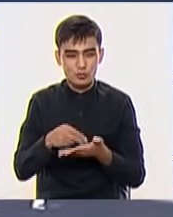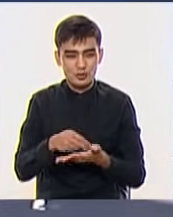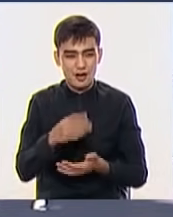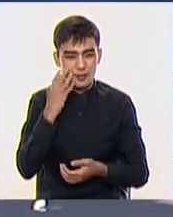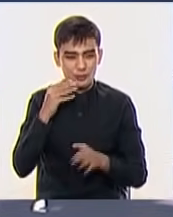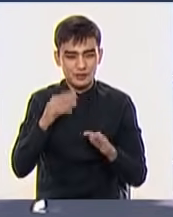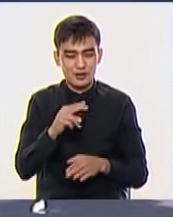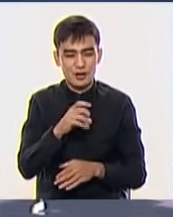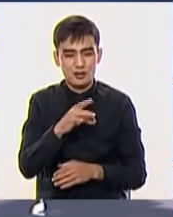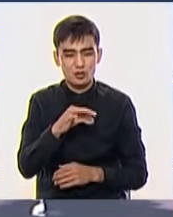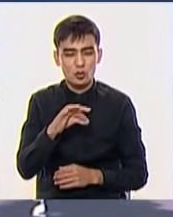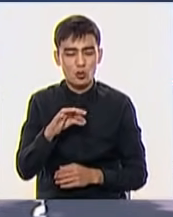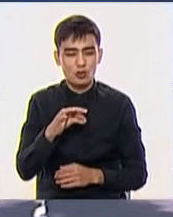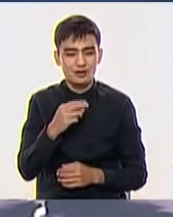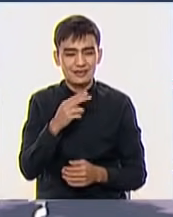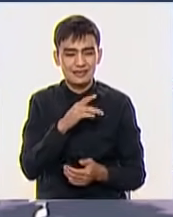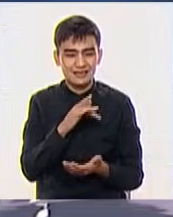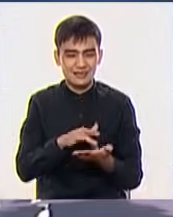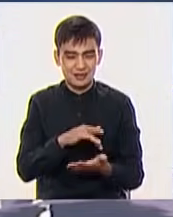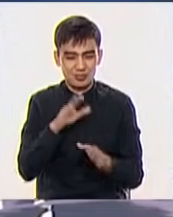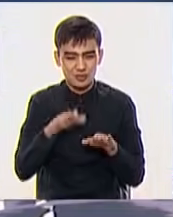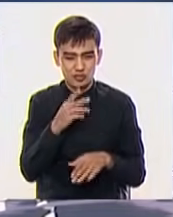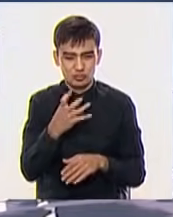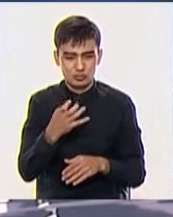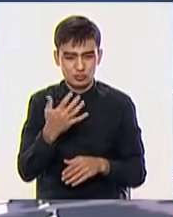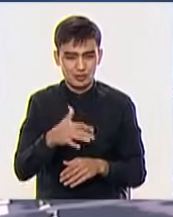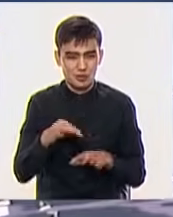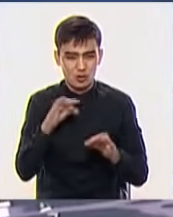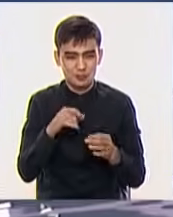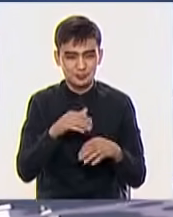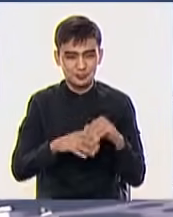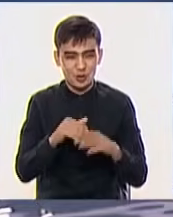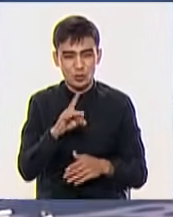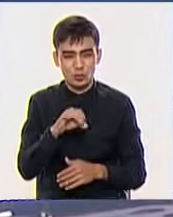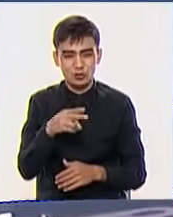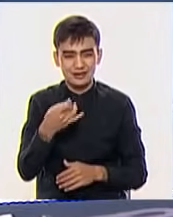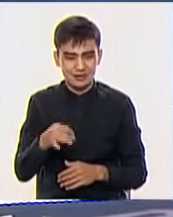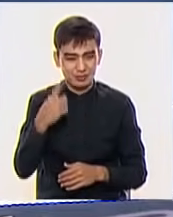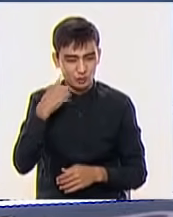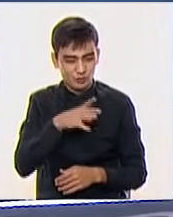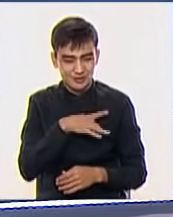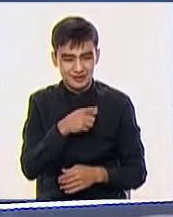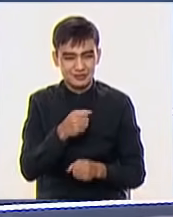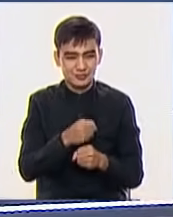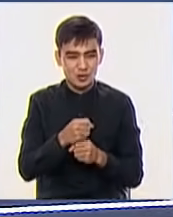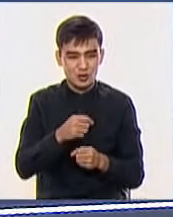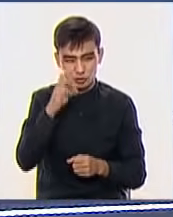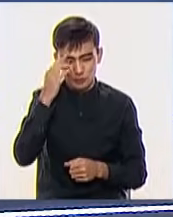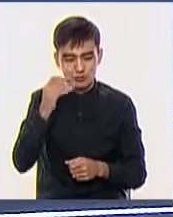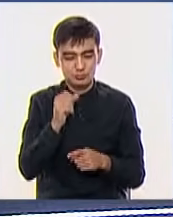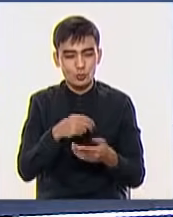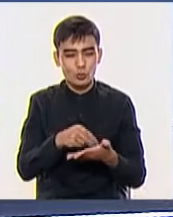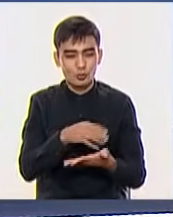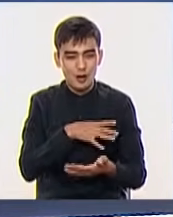кардиоцентр. 450 литров дезинфицирующего средства якобы руднинского производства приобрели по госзакупу. В